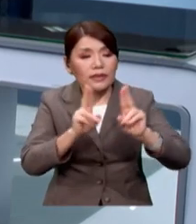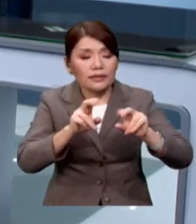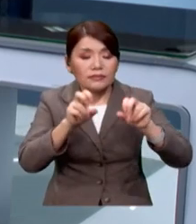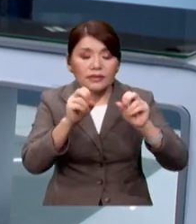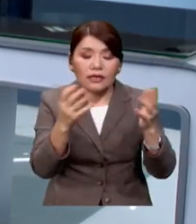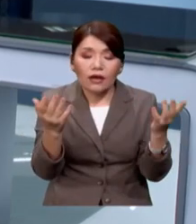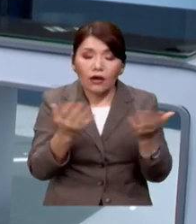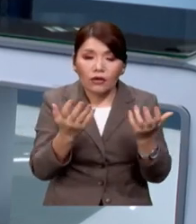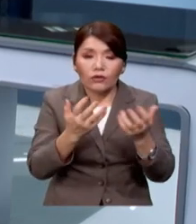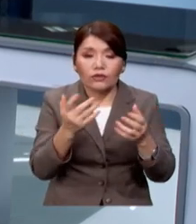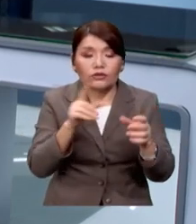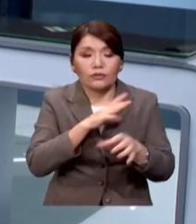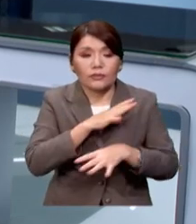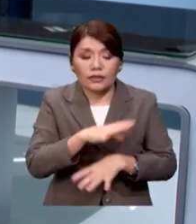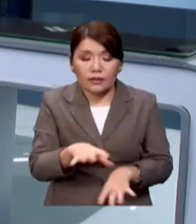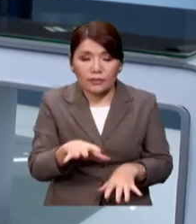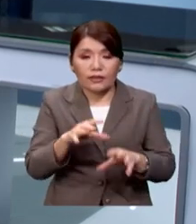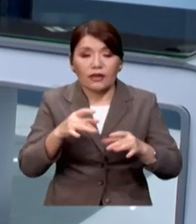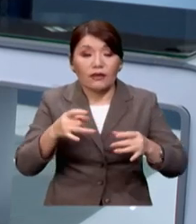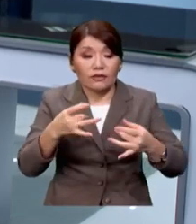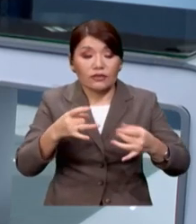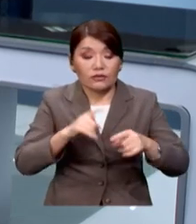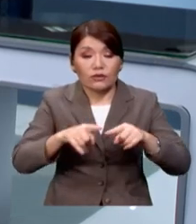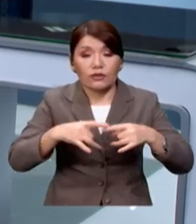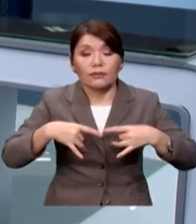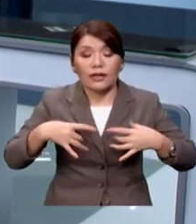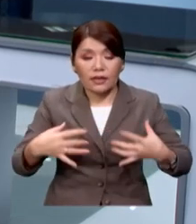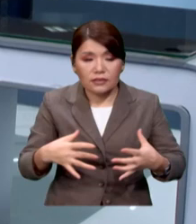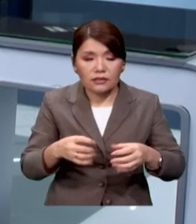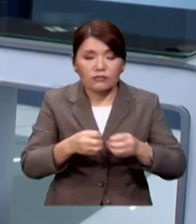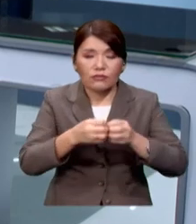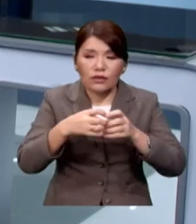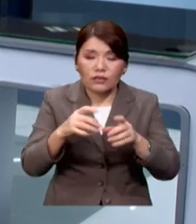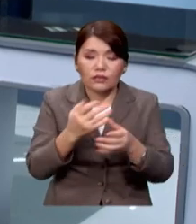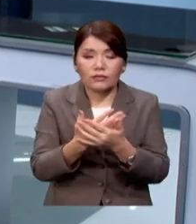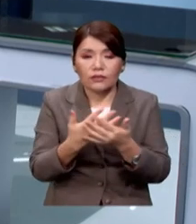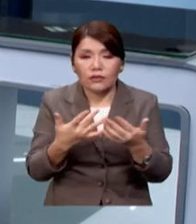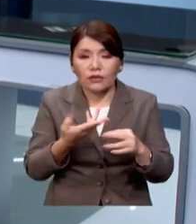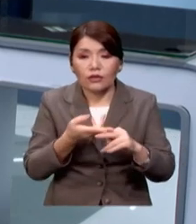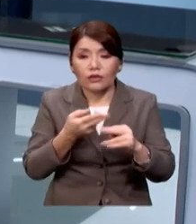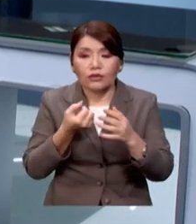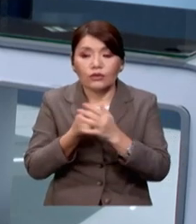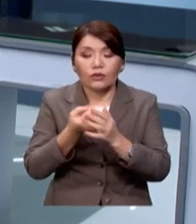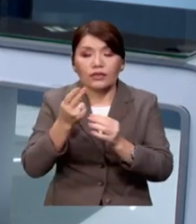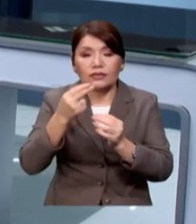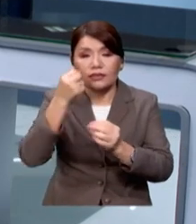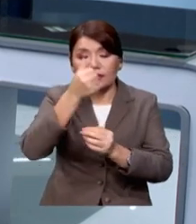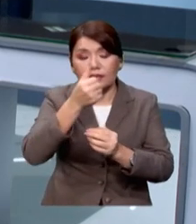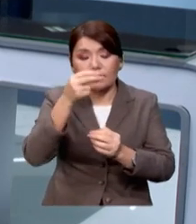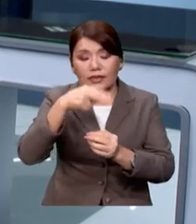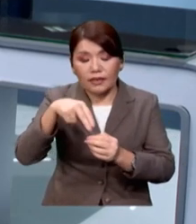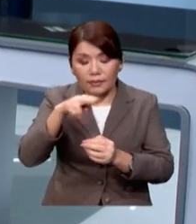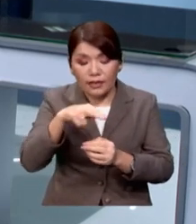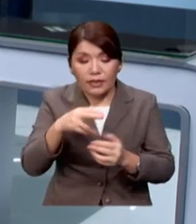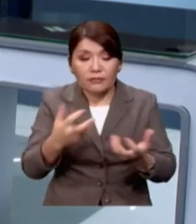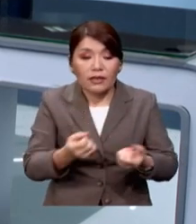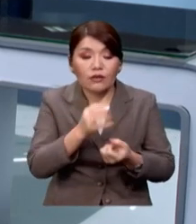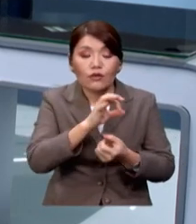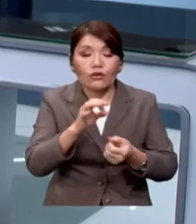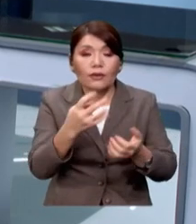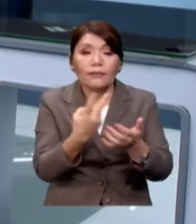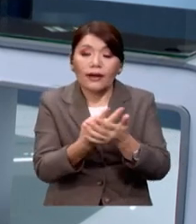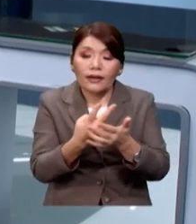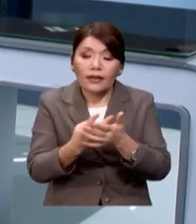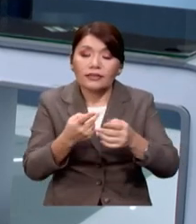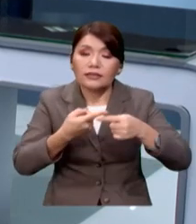числа пожаров в праздничный период. Профилактические мероприятия проходят по всей стране до конца декабря. Спасатели проводят ознакомление